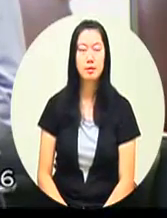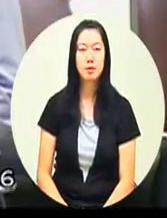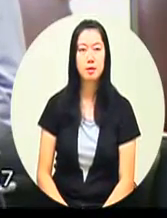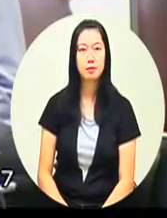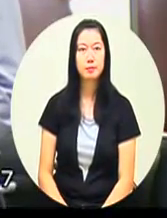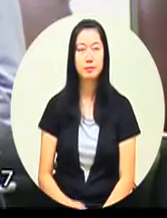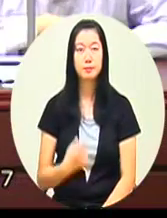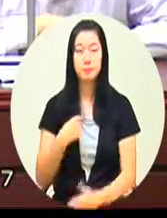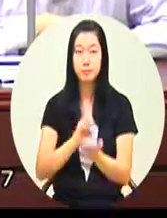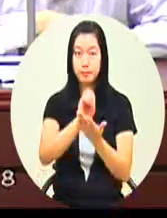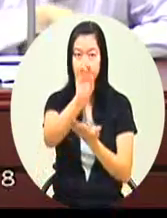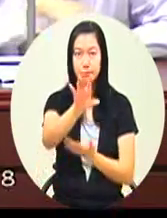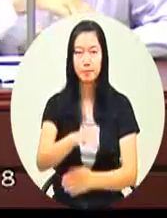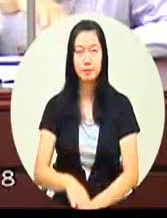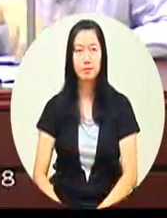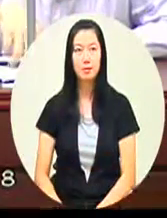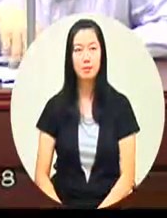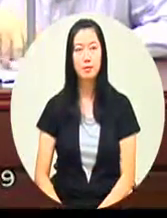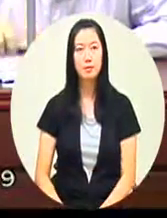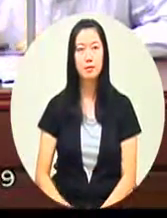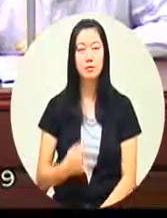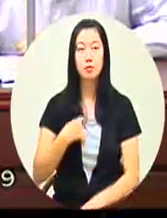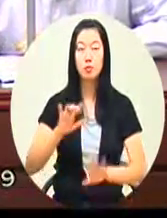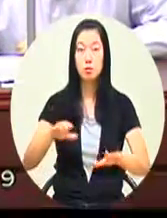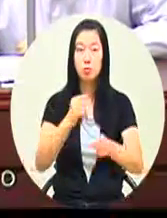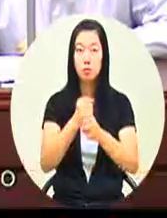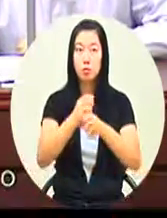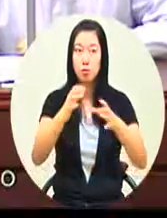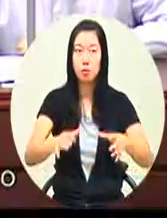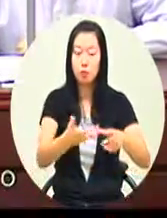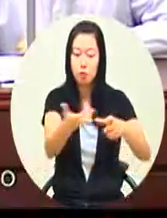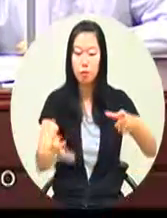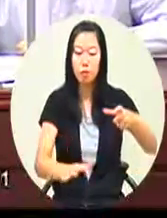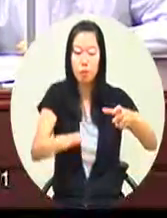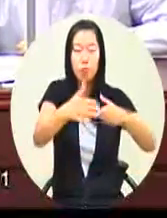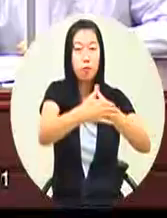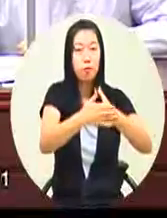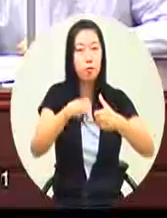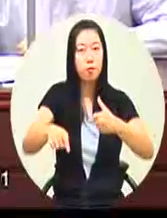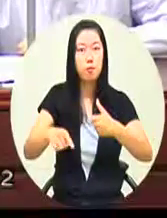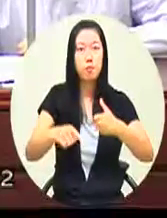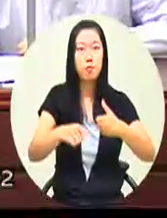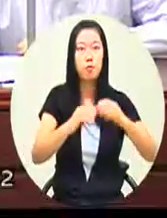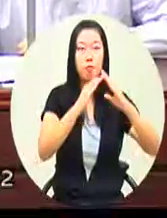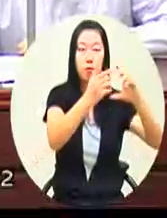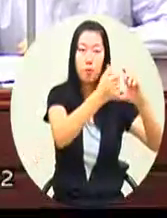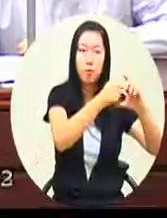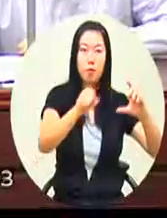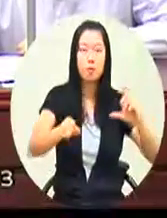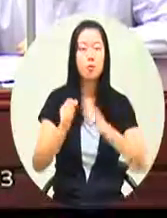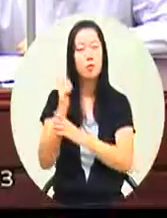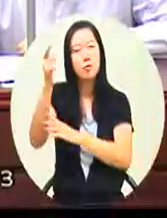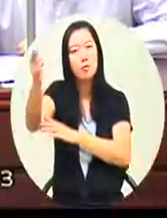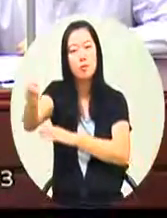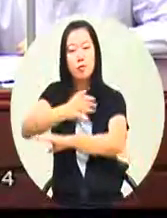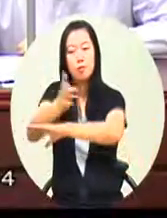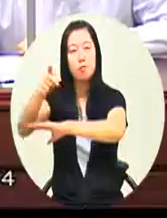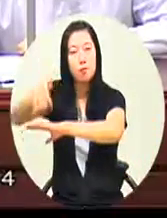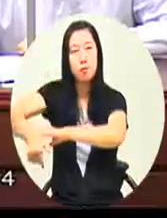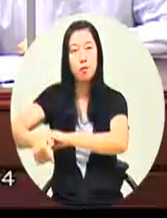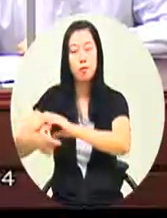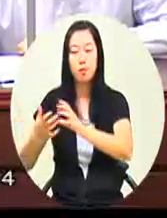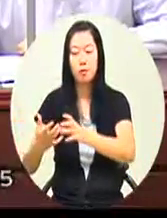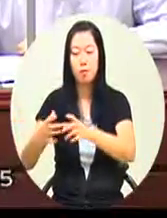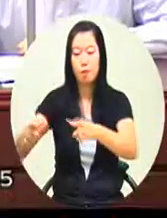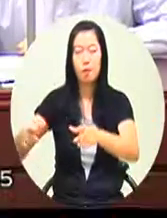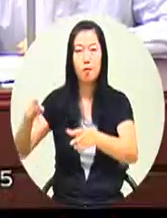跟吴远报告，其实我们做的自洪池有分大概市区的部分跟郊区了哈。那郊区的部分因为用地比